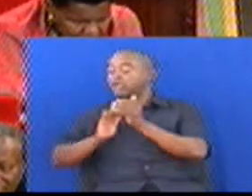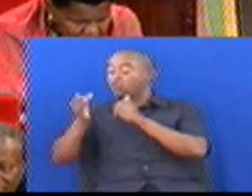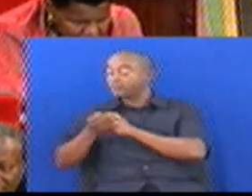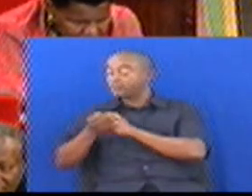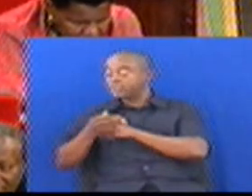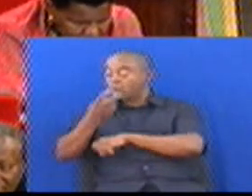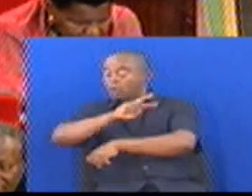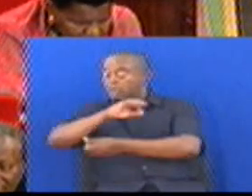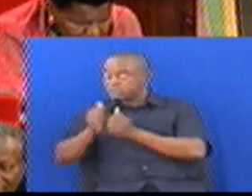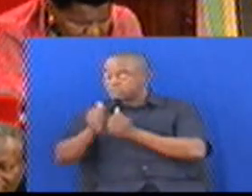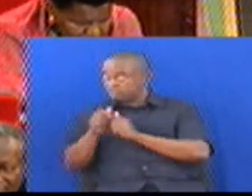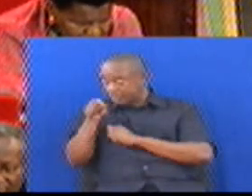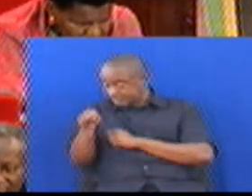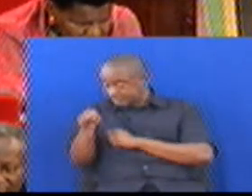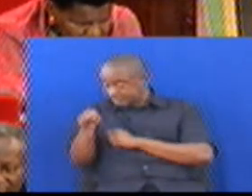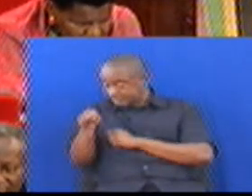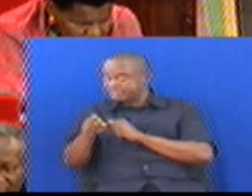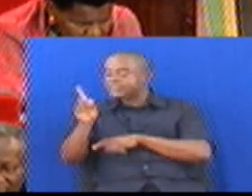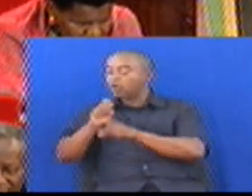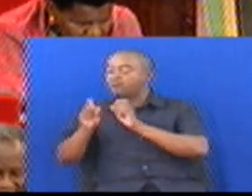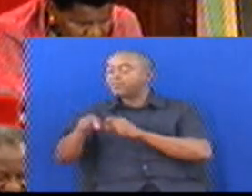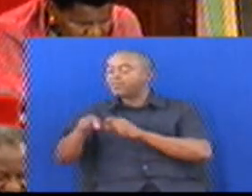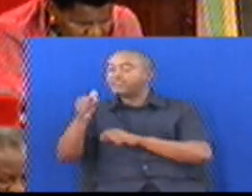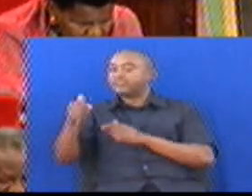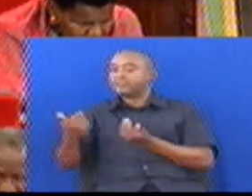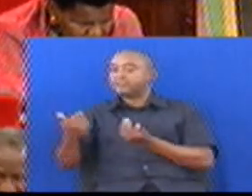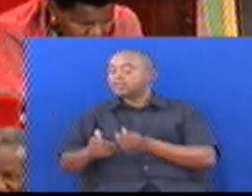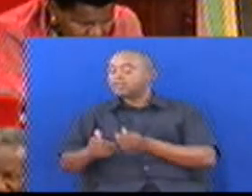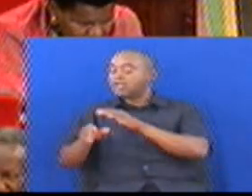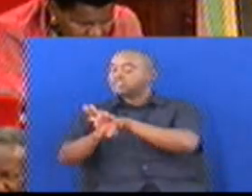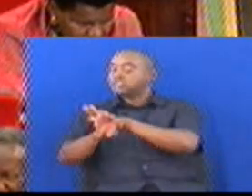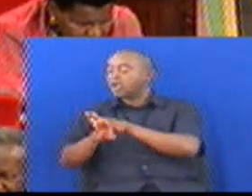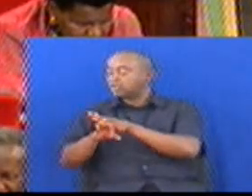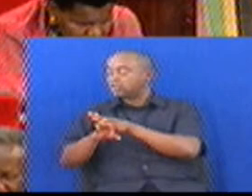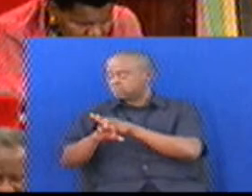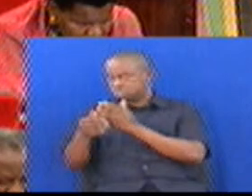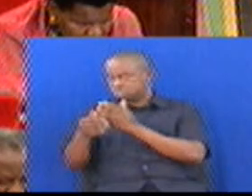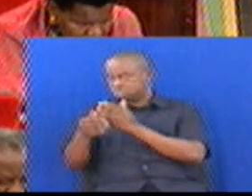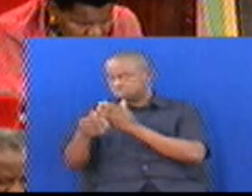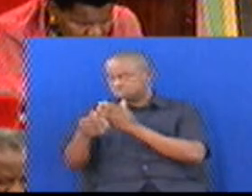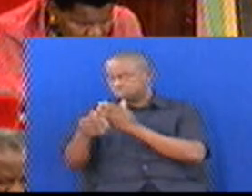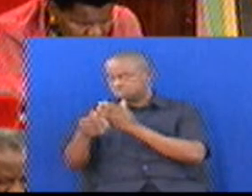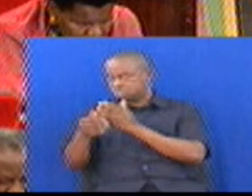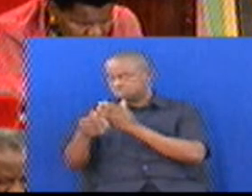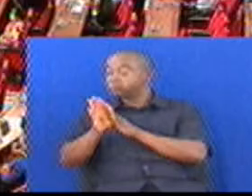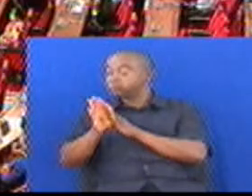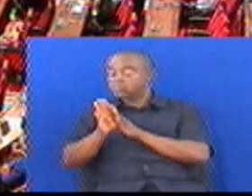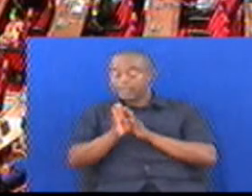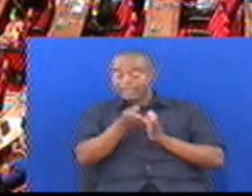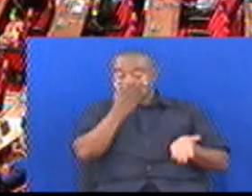rasilimali za uvuvi nchini, kuongezeka kwa samaki waliovuliwa kutoka tani